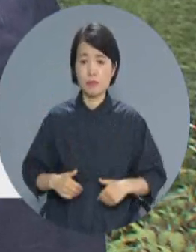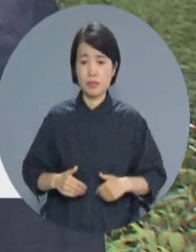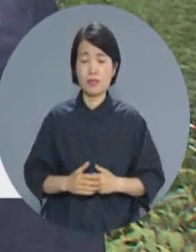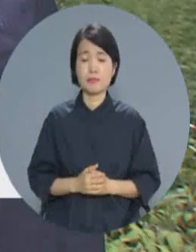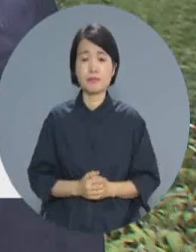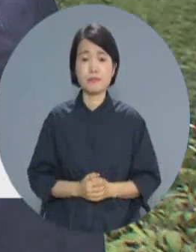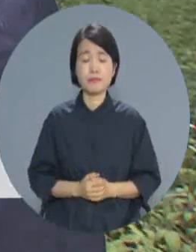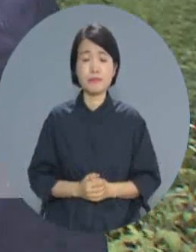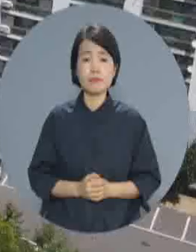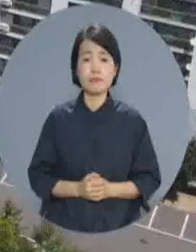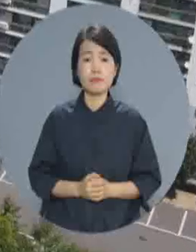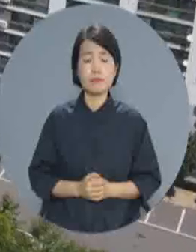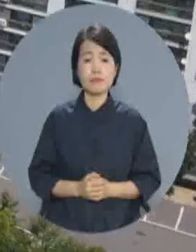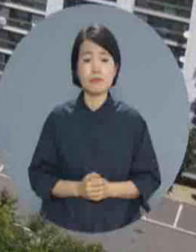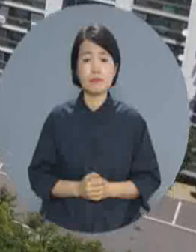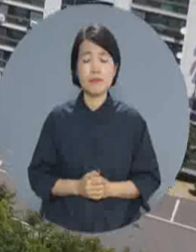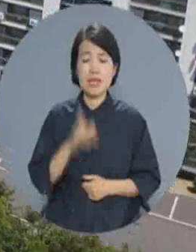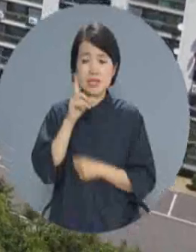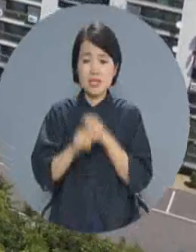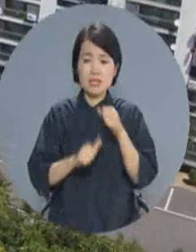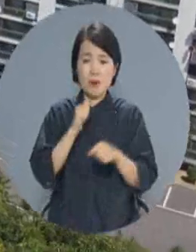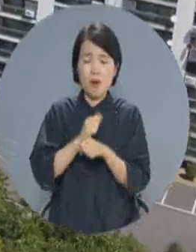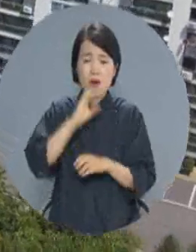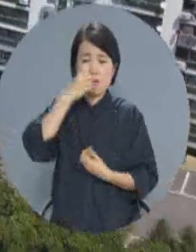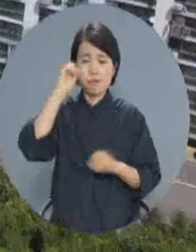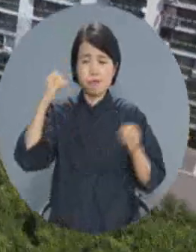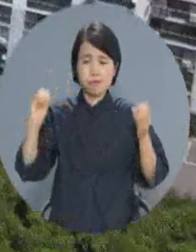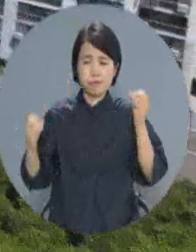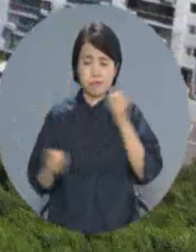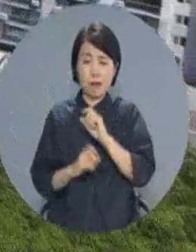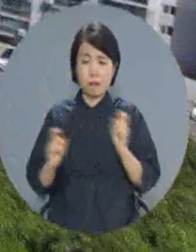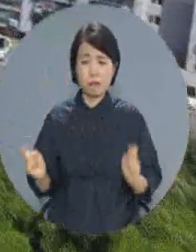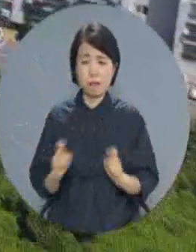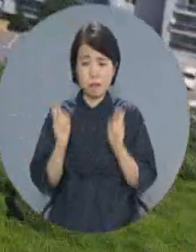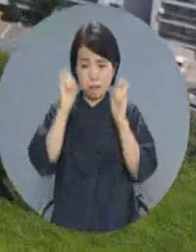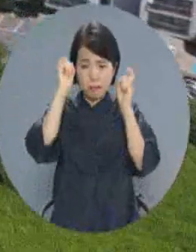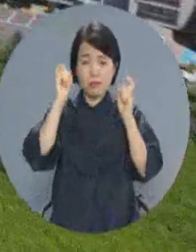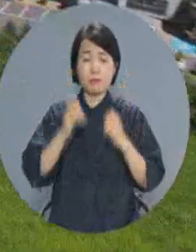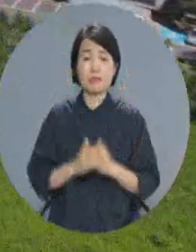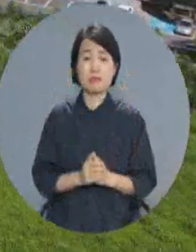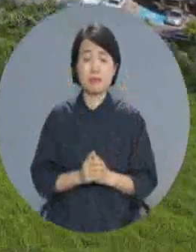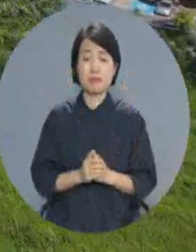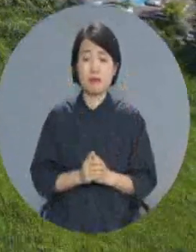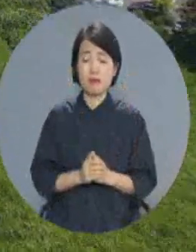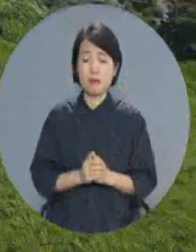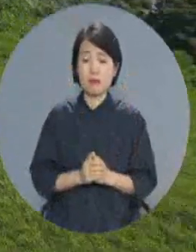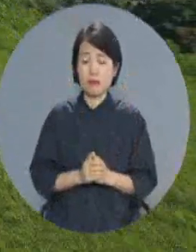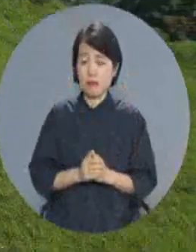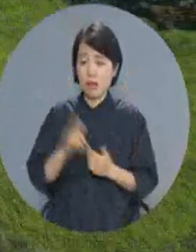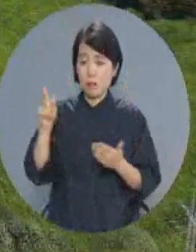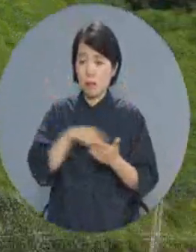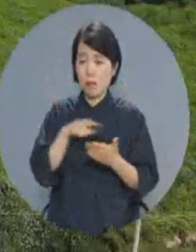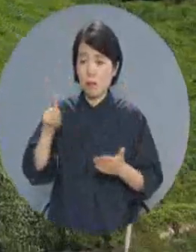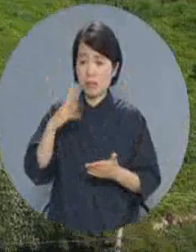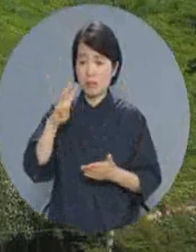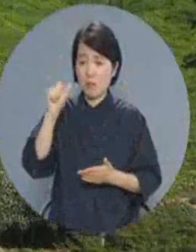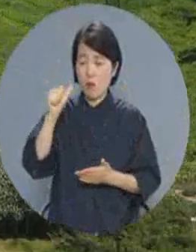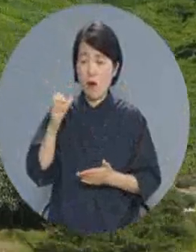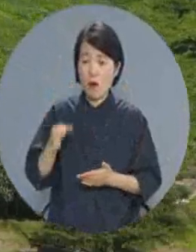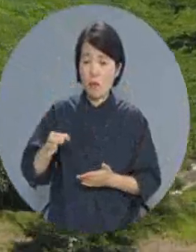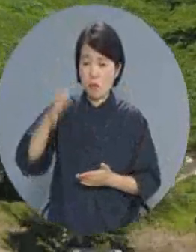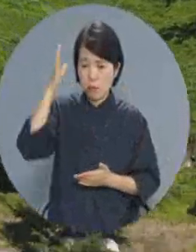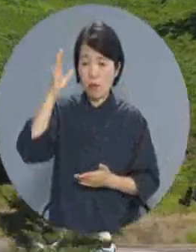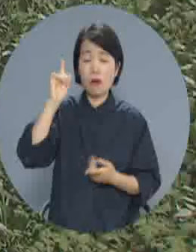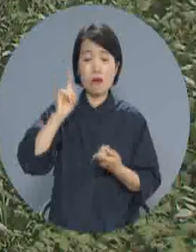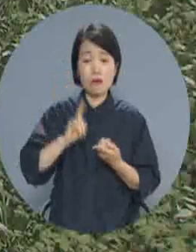할 것입니다. 15년가량 이어져 온 지리한 분쟁을 거치면서 눈덩이처럼 불어난 135억여 원의 손해배상